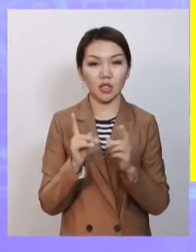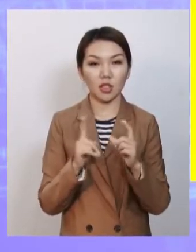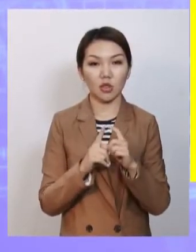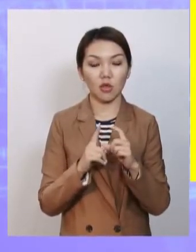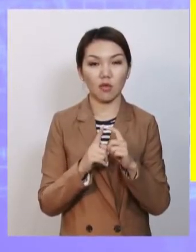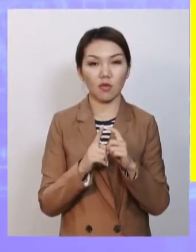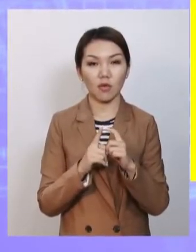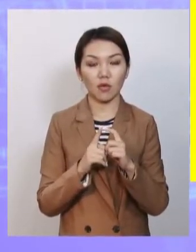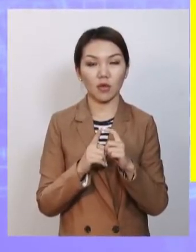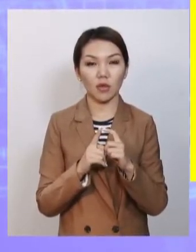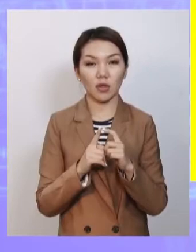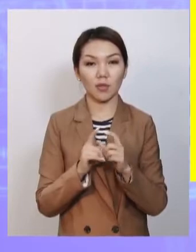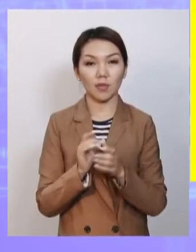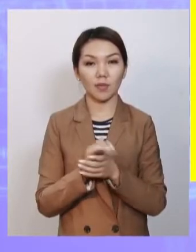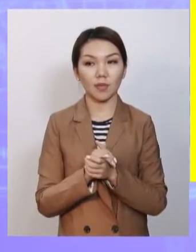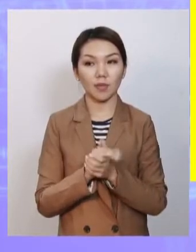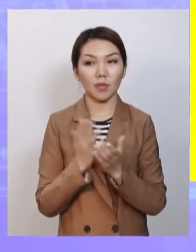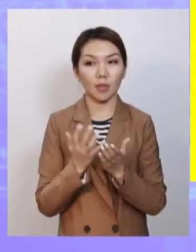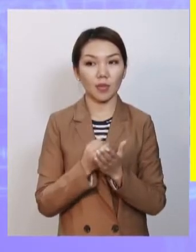дается